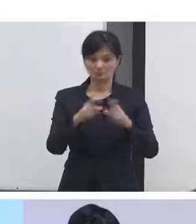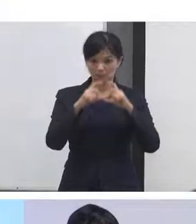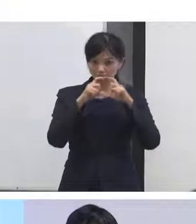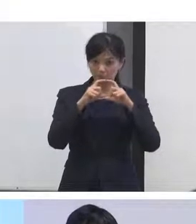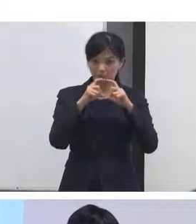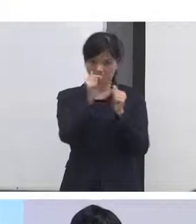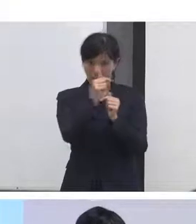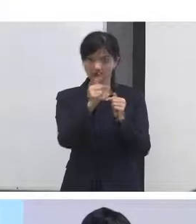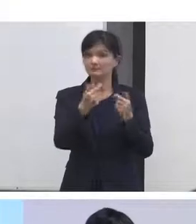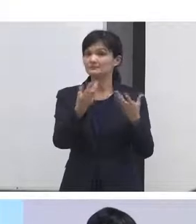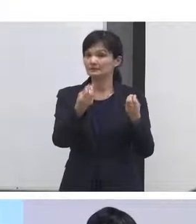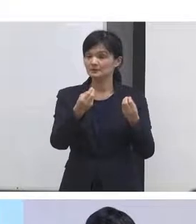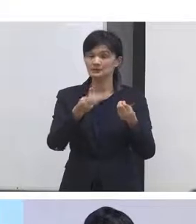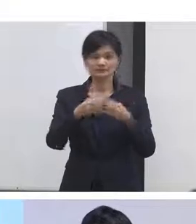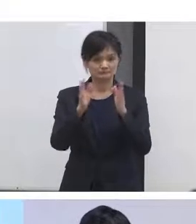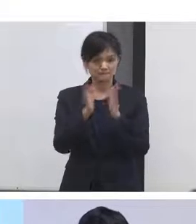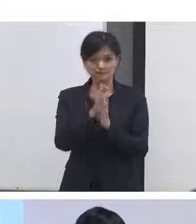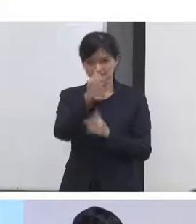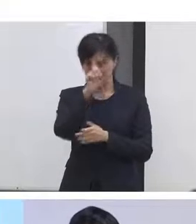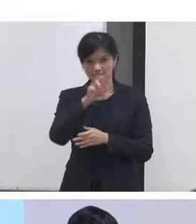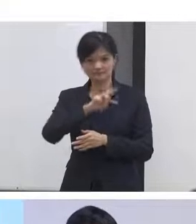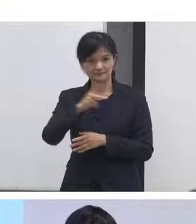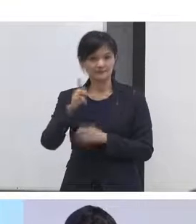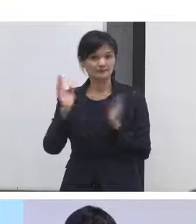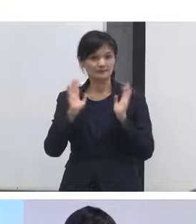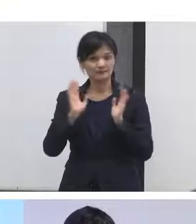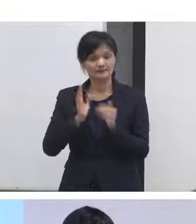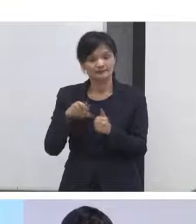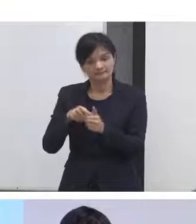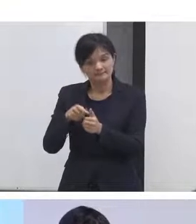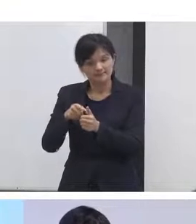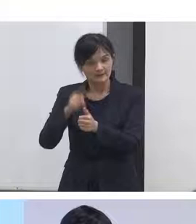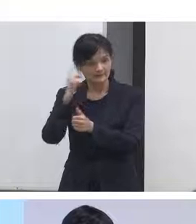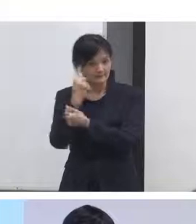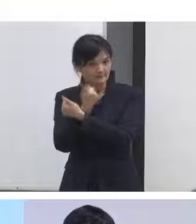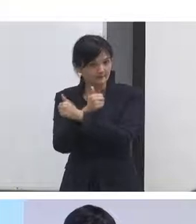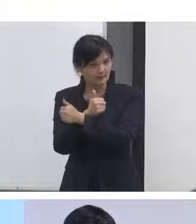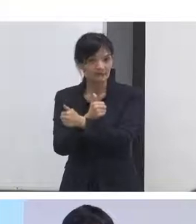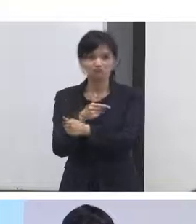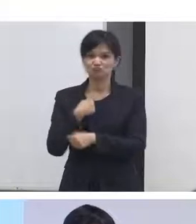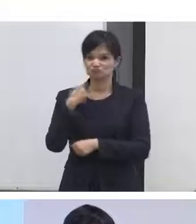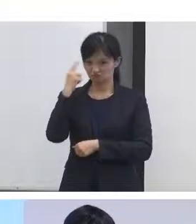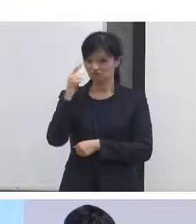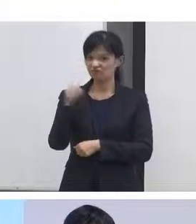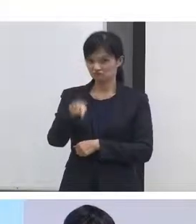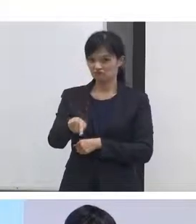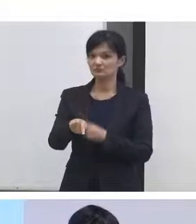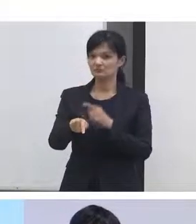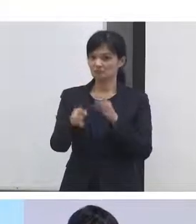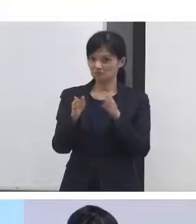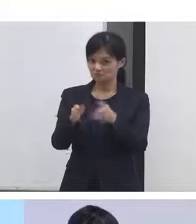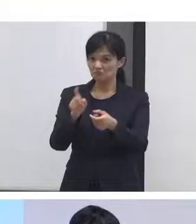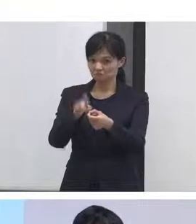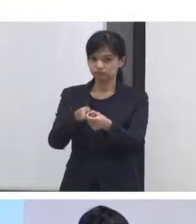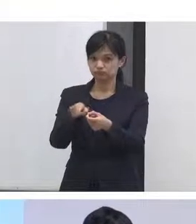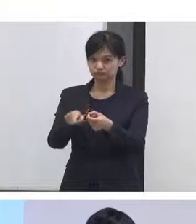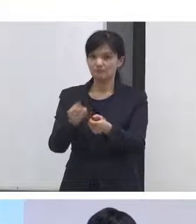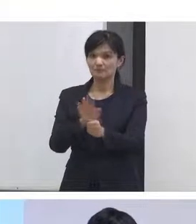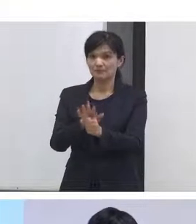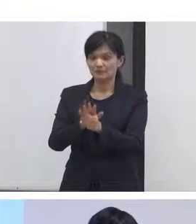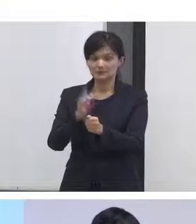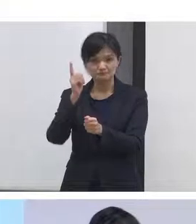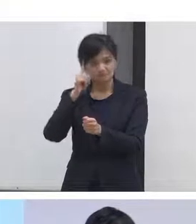以思考为主的。我认为这应该是长时间我们必须要做的方向，就是我们要就是要把教育要做一个整个翻转。我觉得